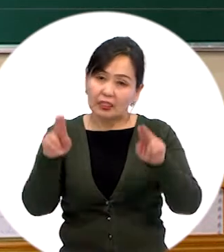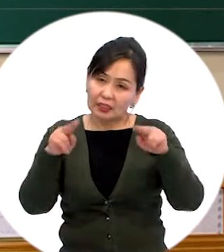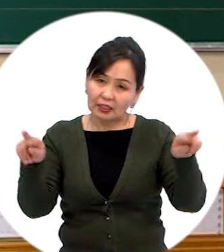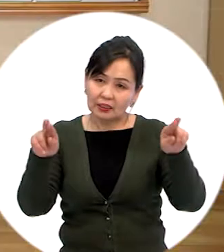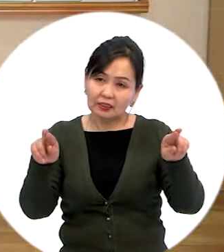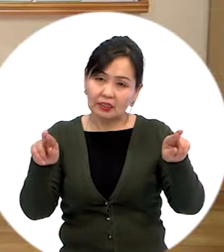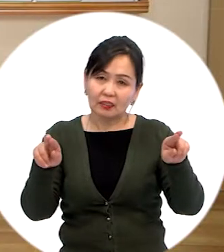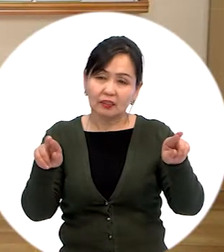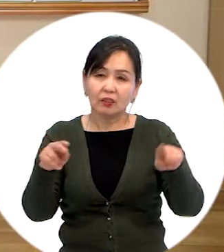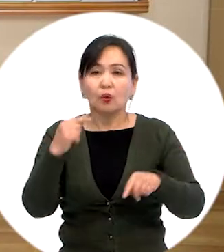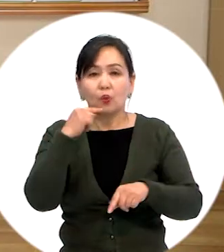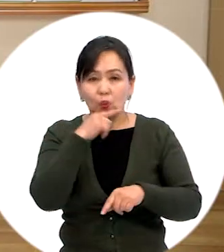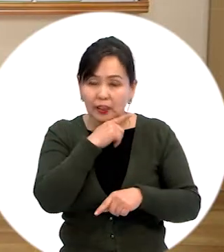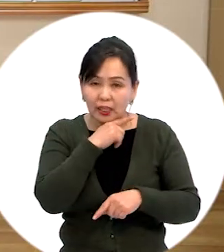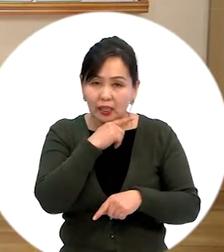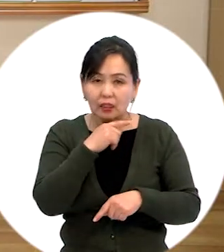бүгдээрээ